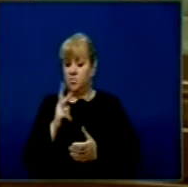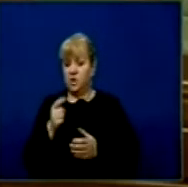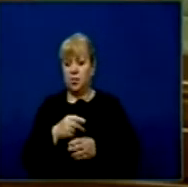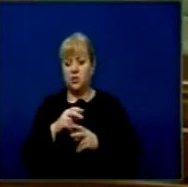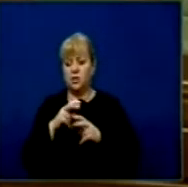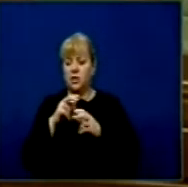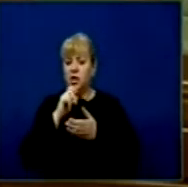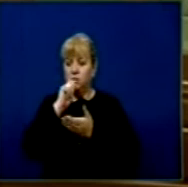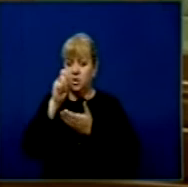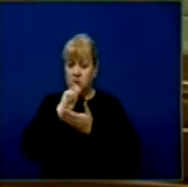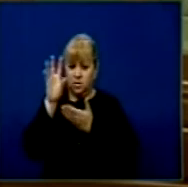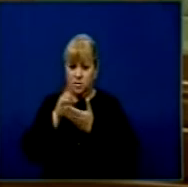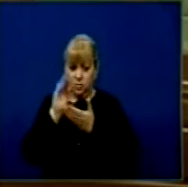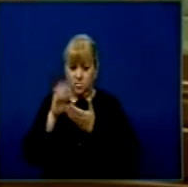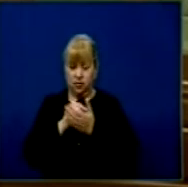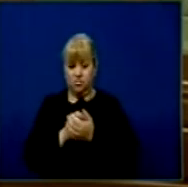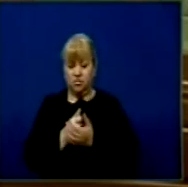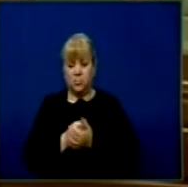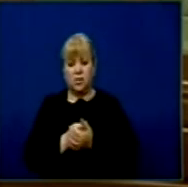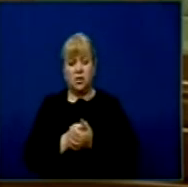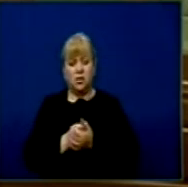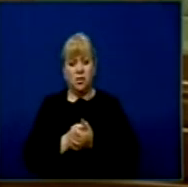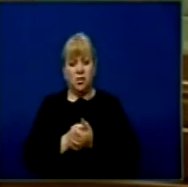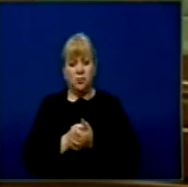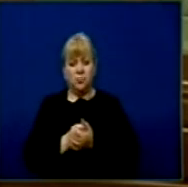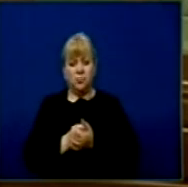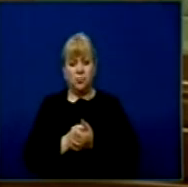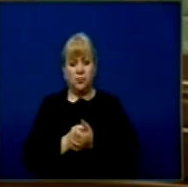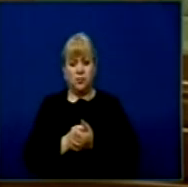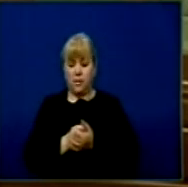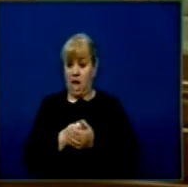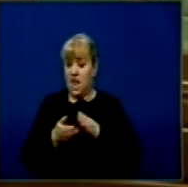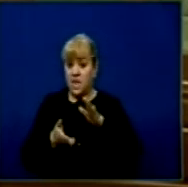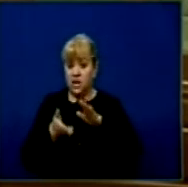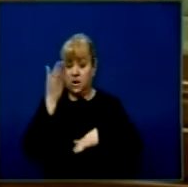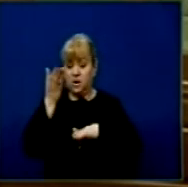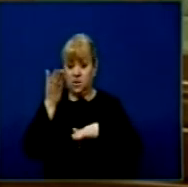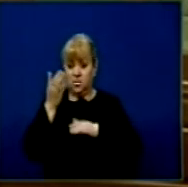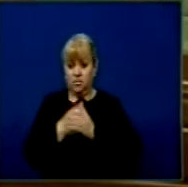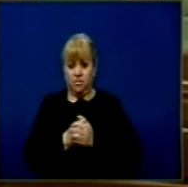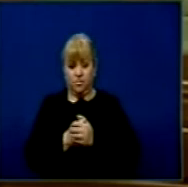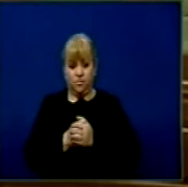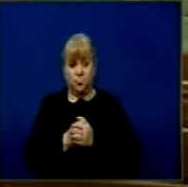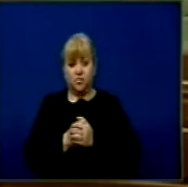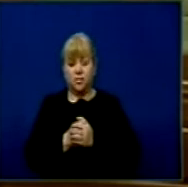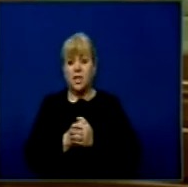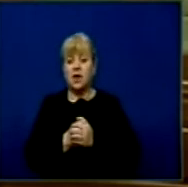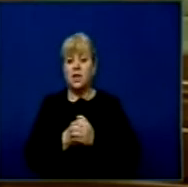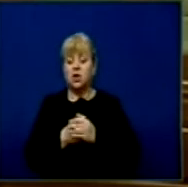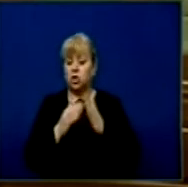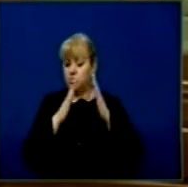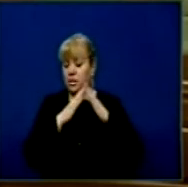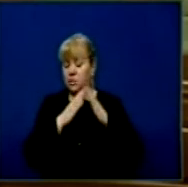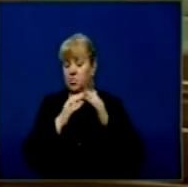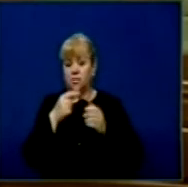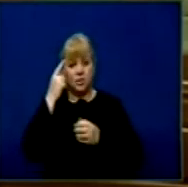Besnik Vula po ashtu vjen në përfundim pas analizës, se ato rritje të konsumit të ambistrive, në fakt jo duke